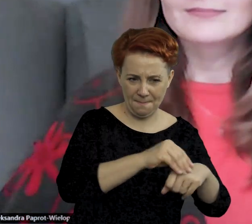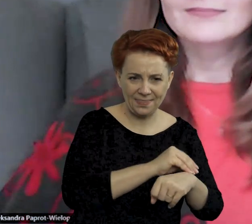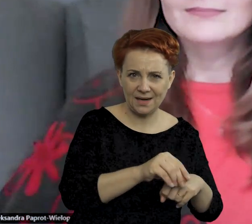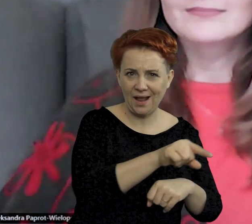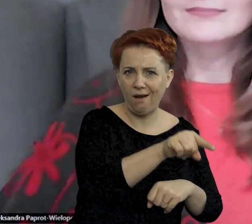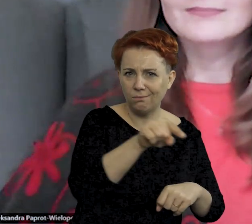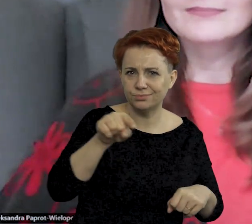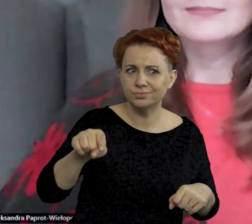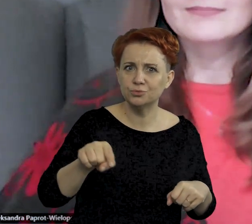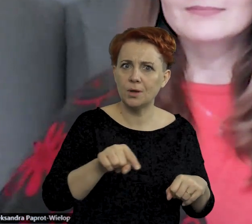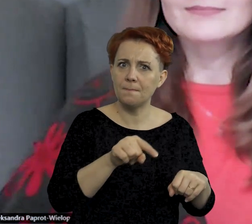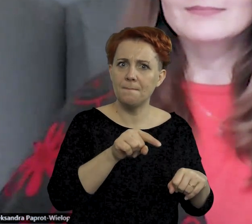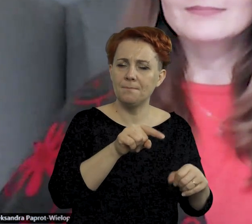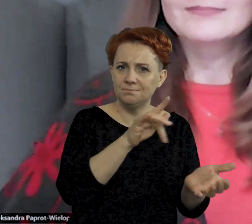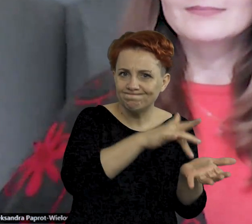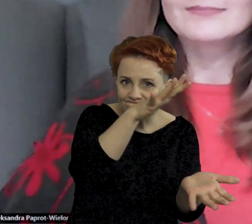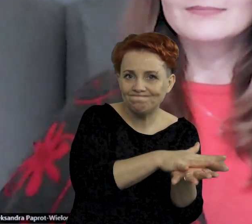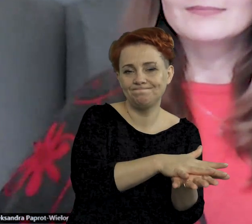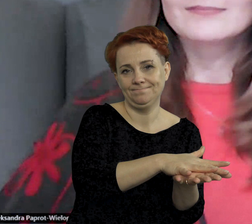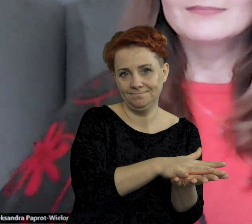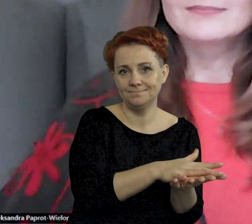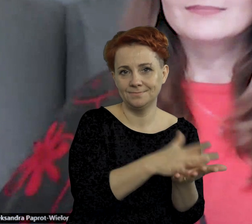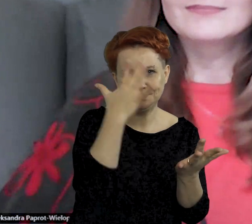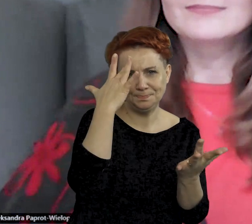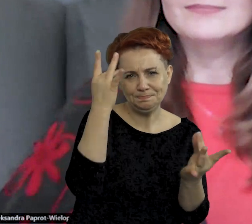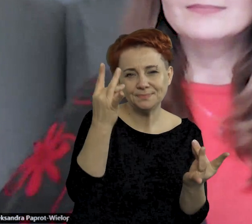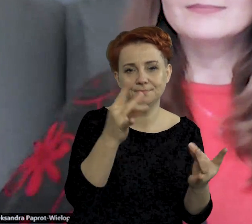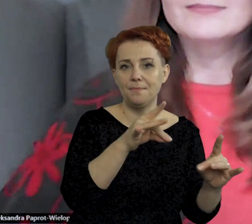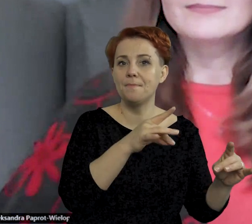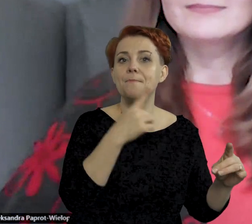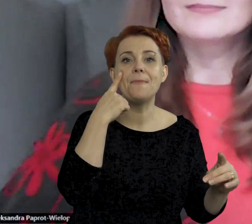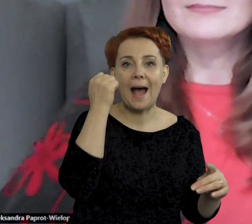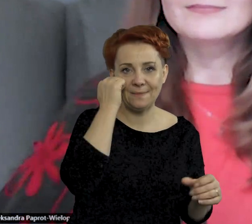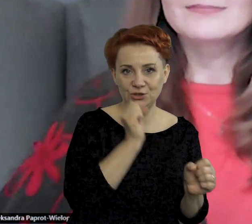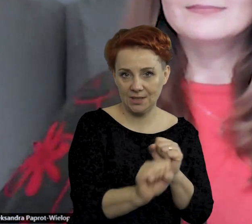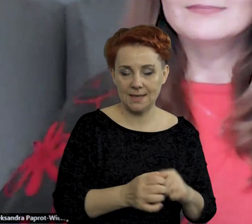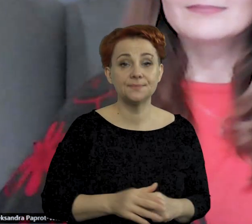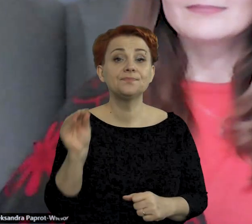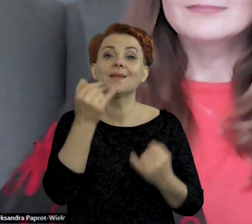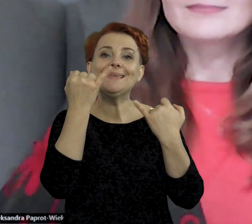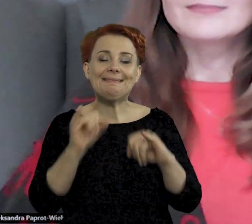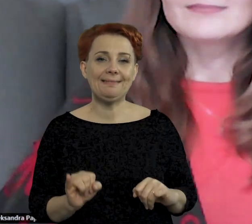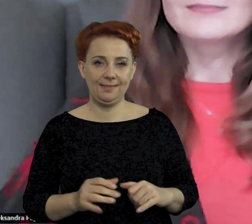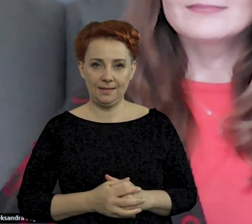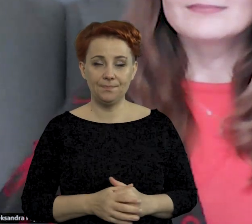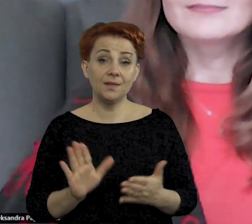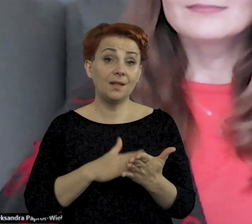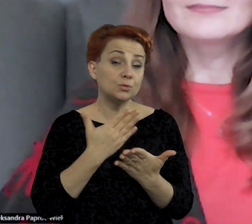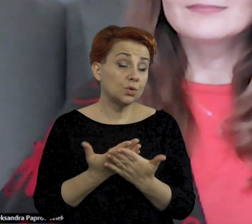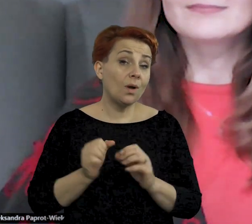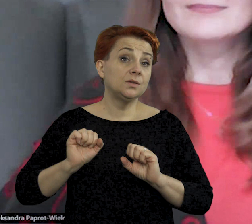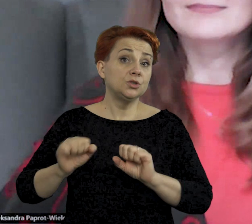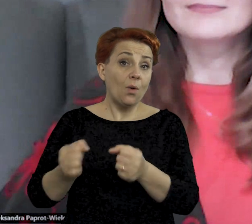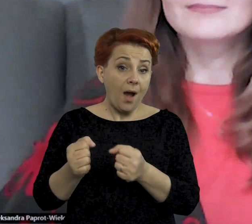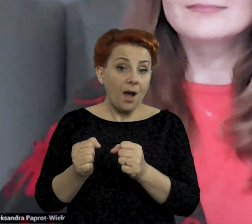ta pamięć zakorzenia. I jeszcze takie dwie rzeczy, czyli z jednej strony na przykład inicjatywa